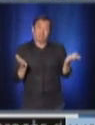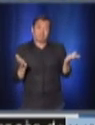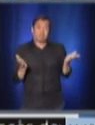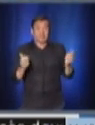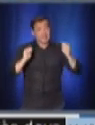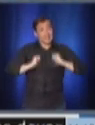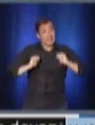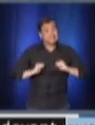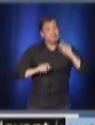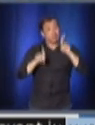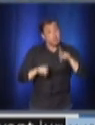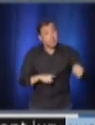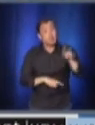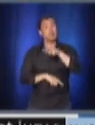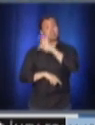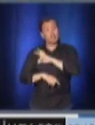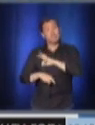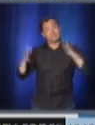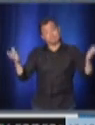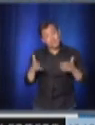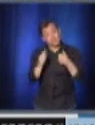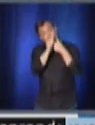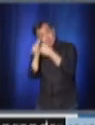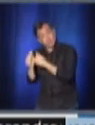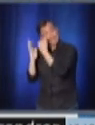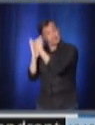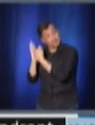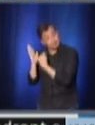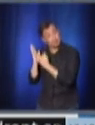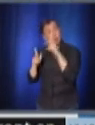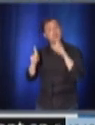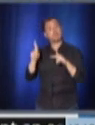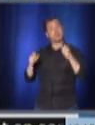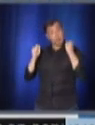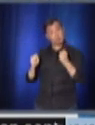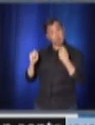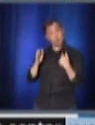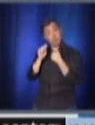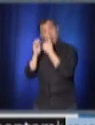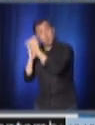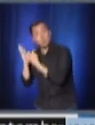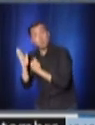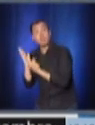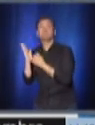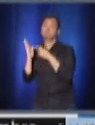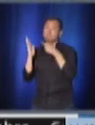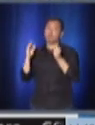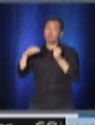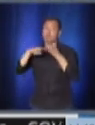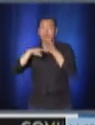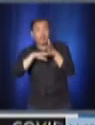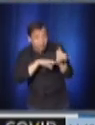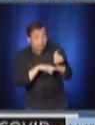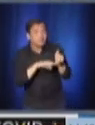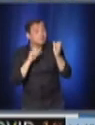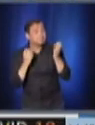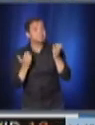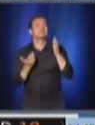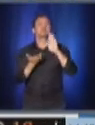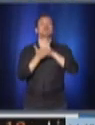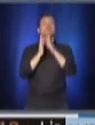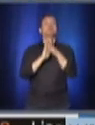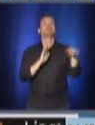ce que les Québécois comprennent ces consignes-là. Et je demande aux citoyens et citoyennes et aux entrepreneurs, les entreprises qui font un